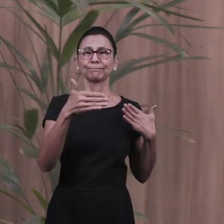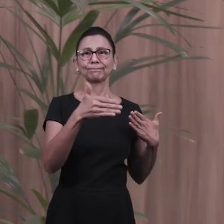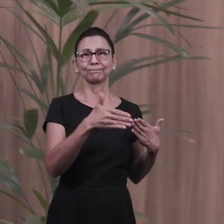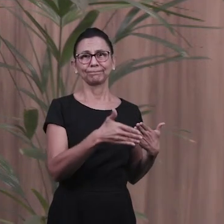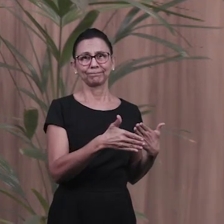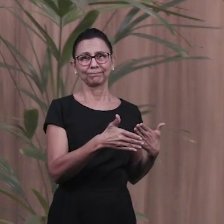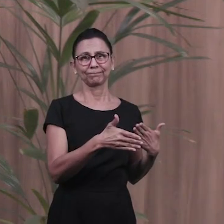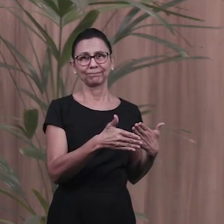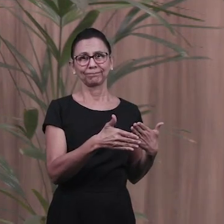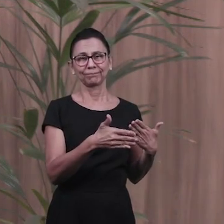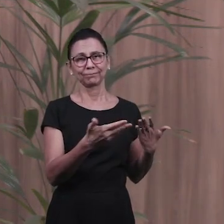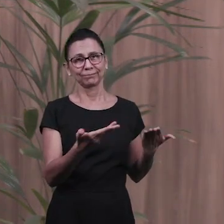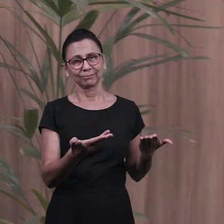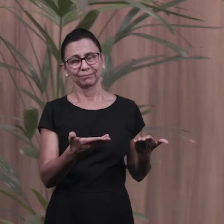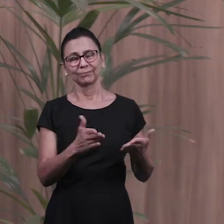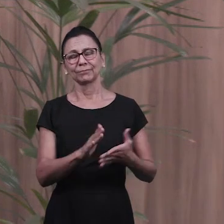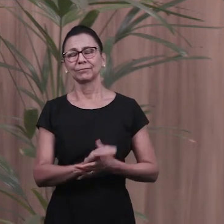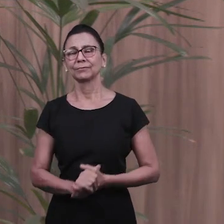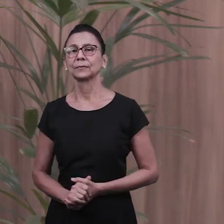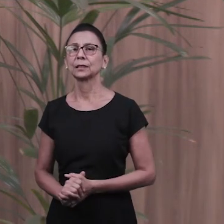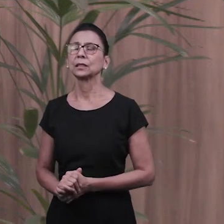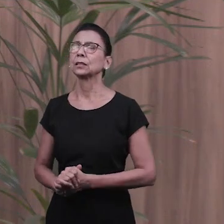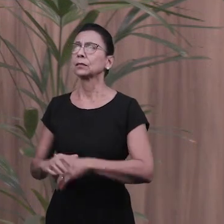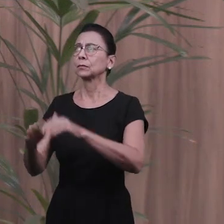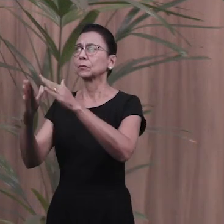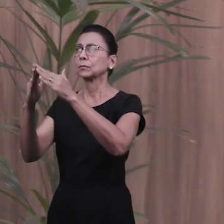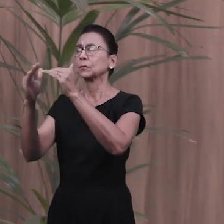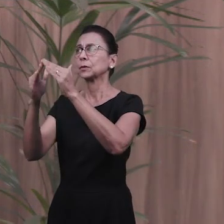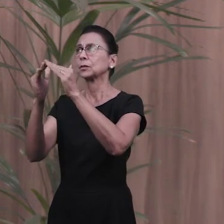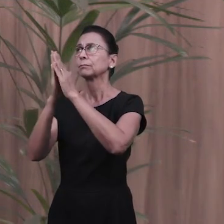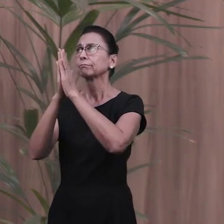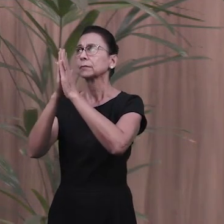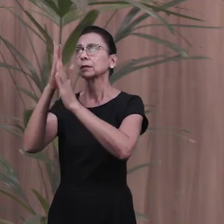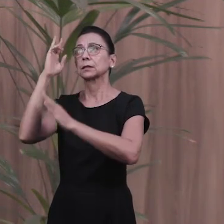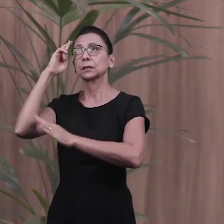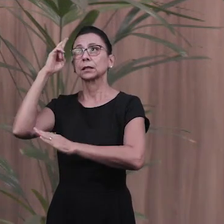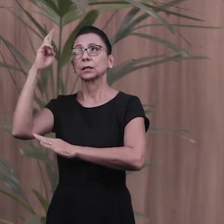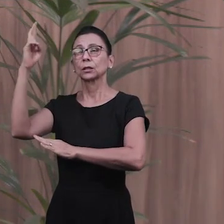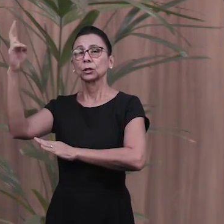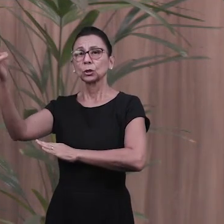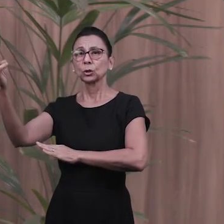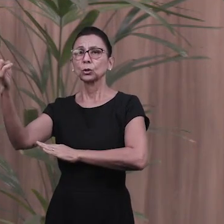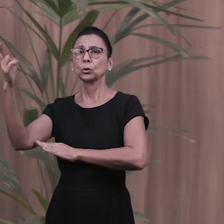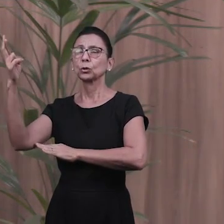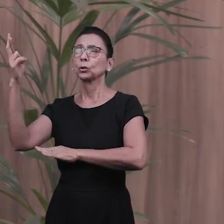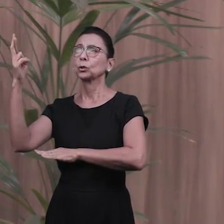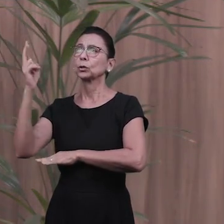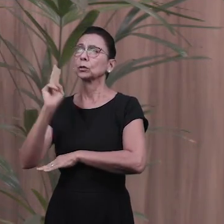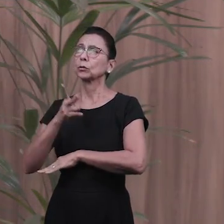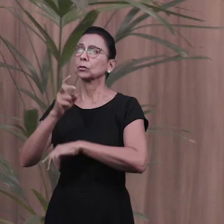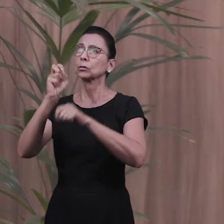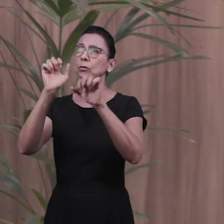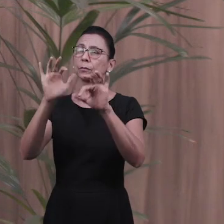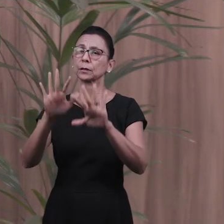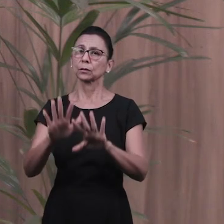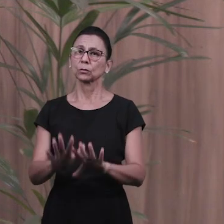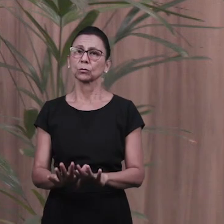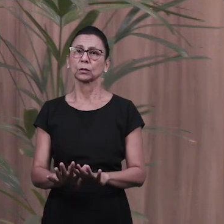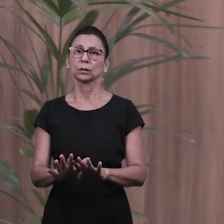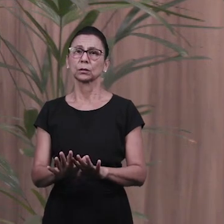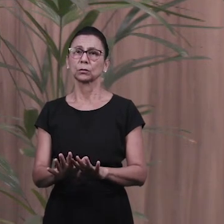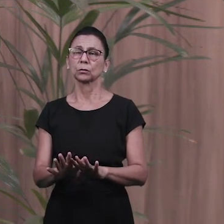Nous supplions le Seigneur qu'il continue à nous bénir grandement dans l'éducation de nos enfants pour cette vie et pour